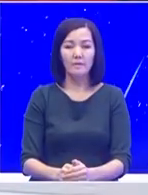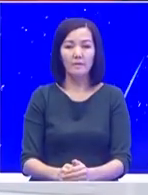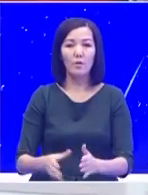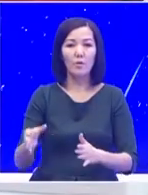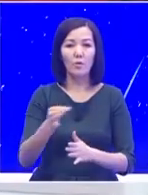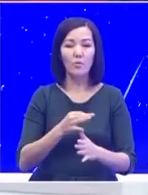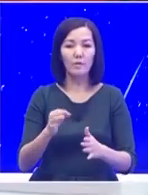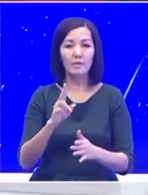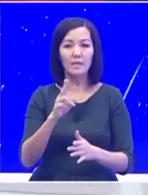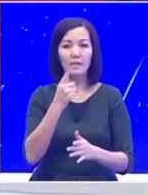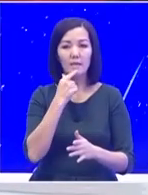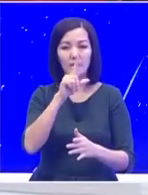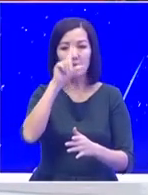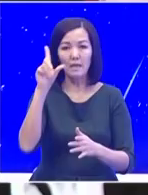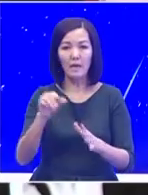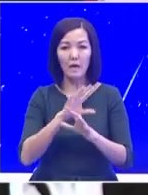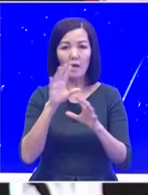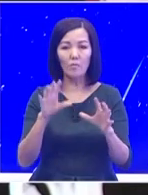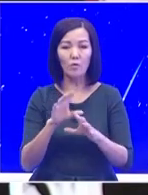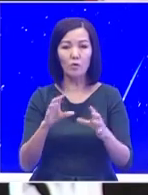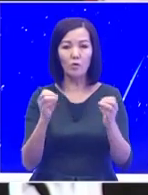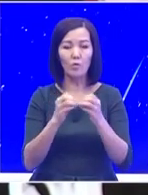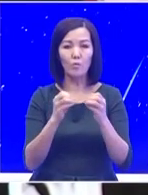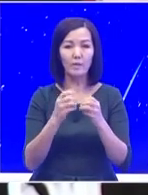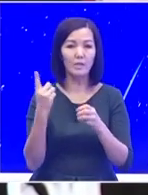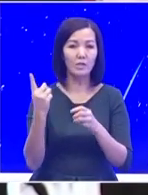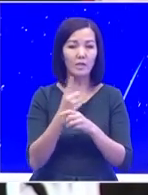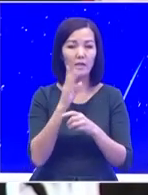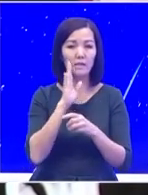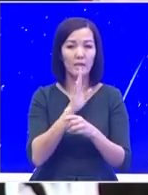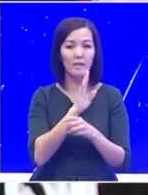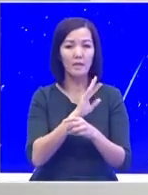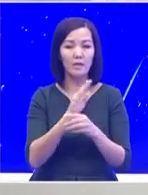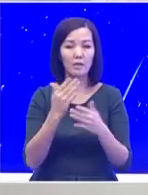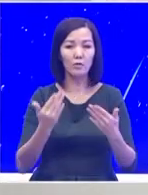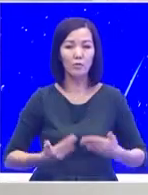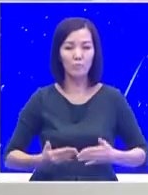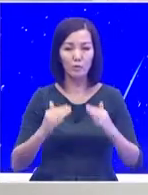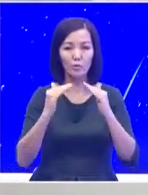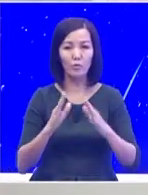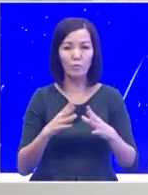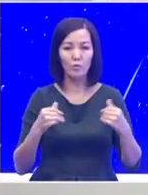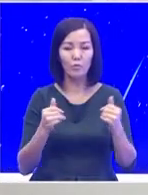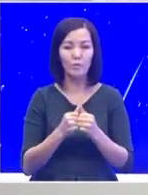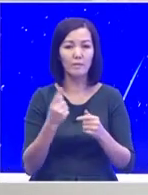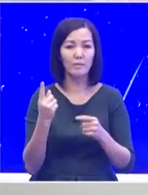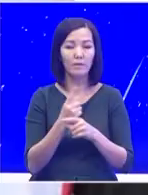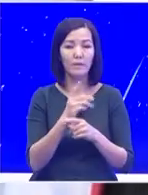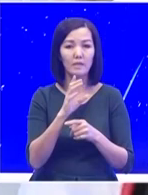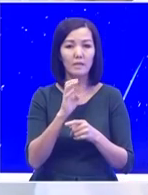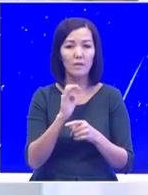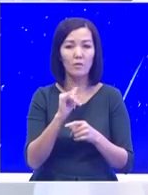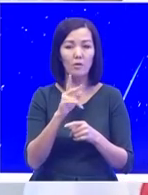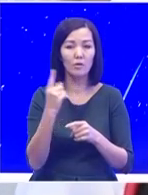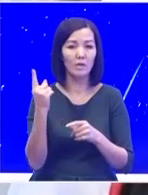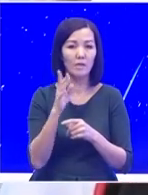Облыстық Қызылай қоғамының қамқорлығында 10-нан аса жалғызбасты зейнеткер мен тұрмысы төмен отбасы бар. Бірі Сәулегүл Қауқарқызы.